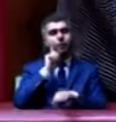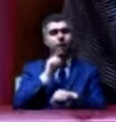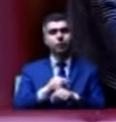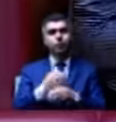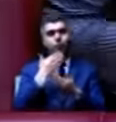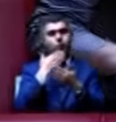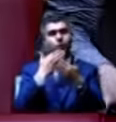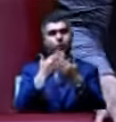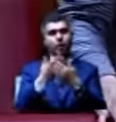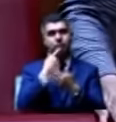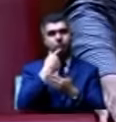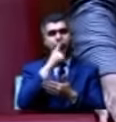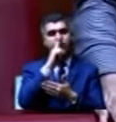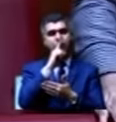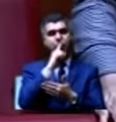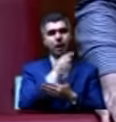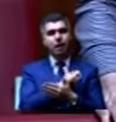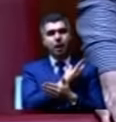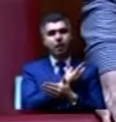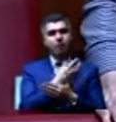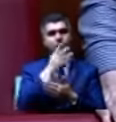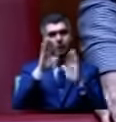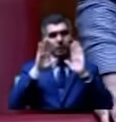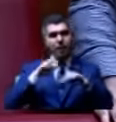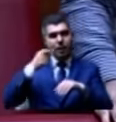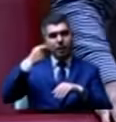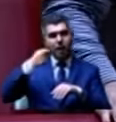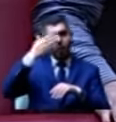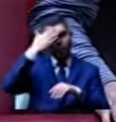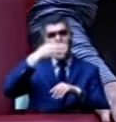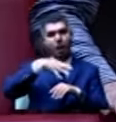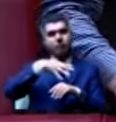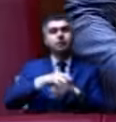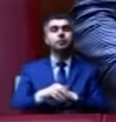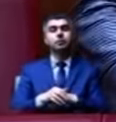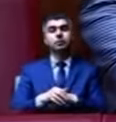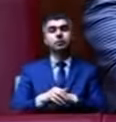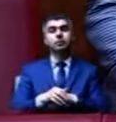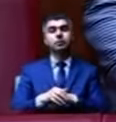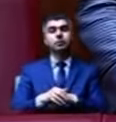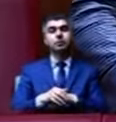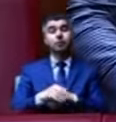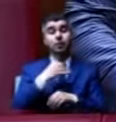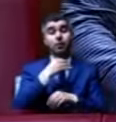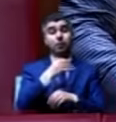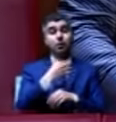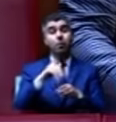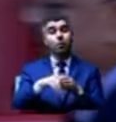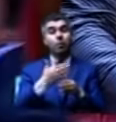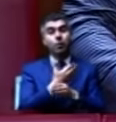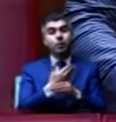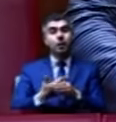سيد الرئيس. بسم الله الرحمن الرحيم، والصلاة والسلام على سيد المرسلين. السيد المستشار